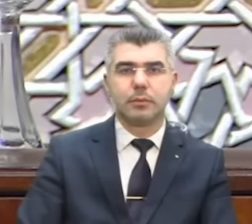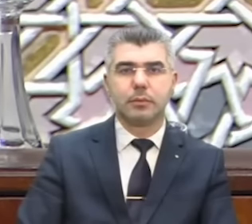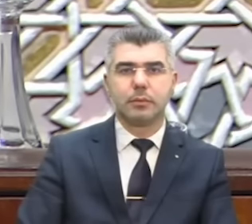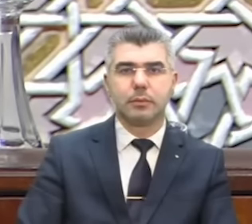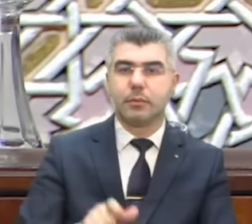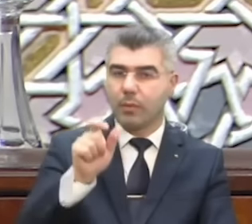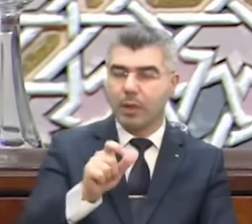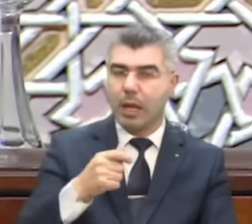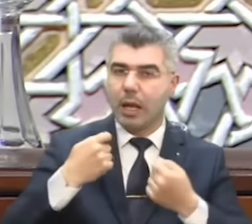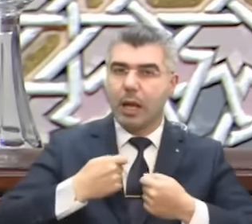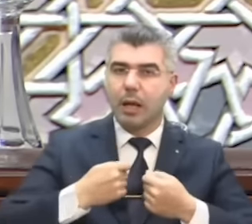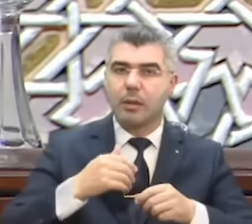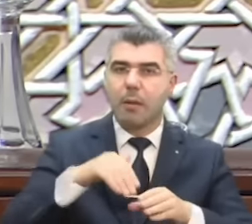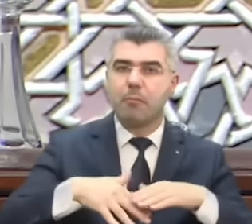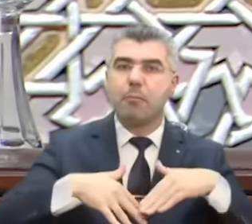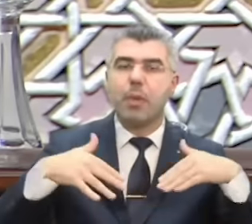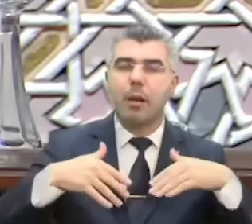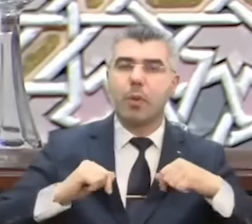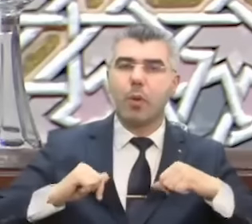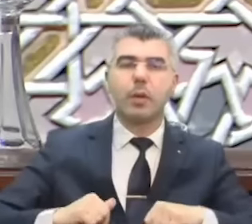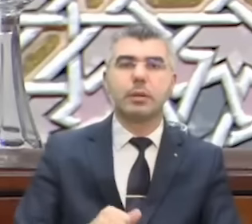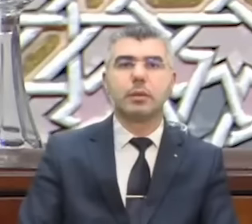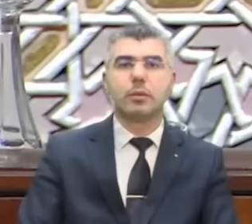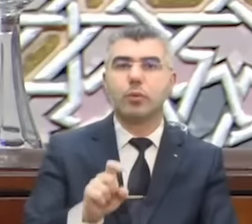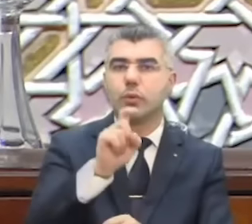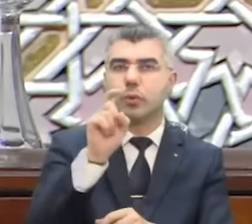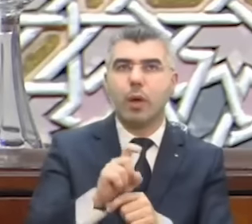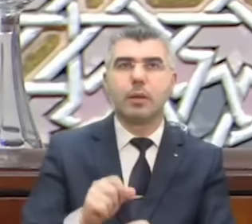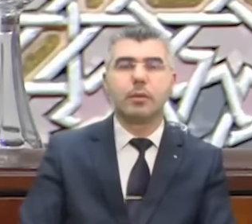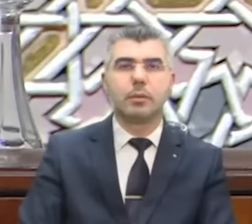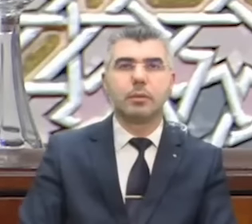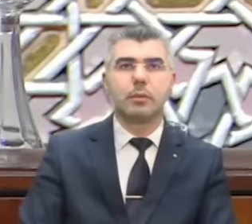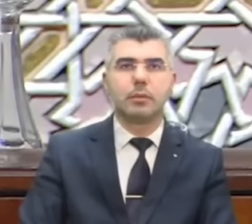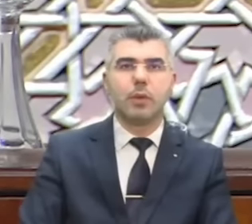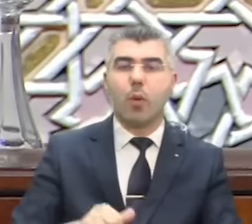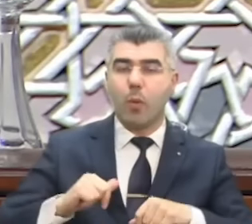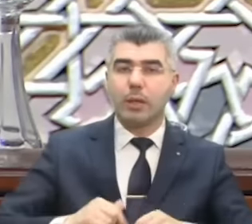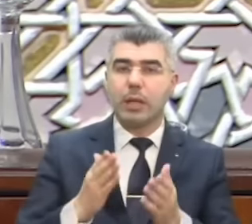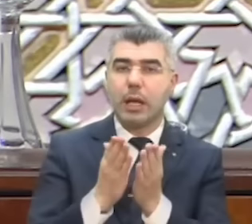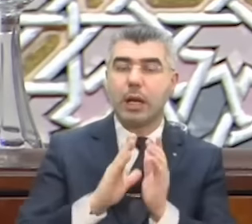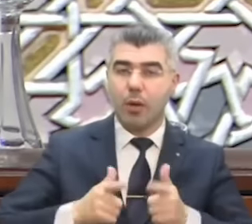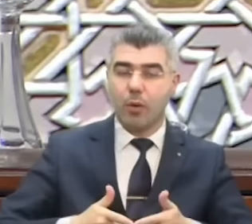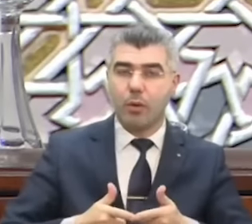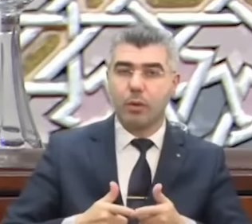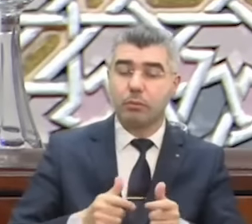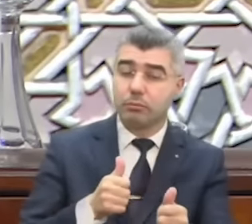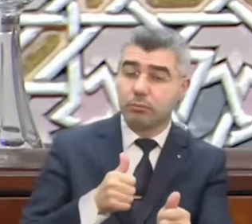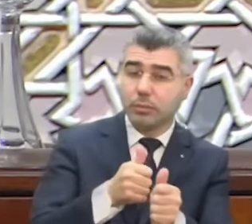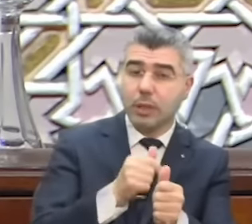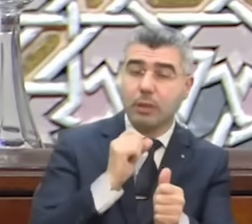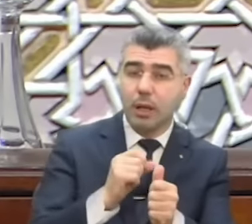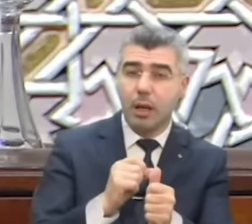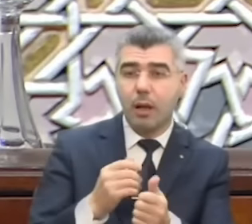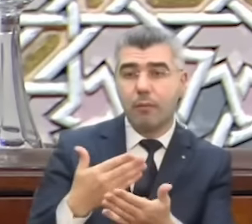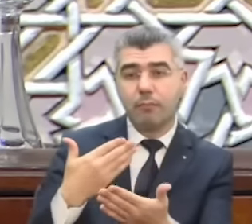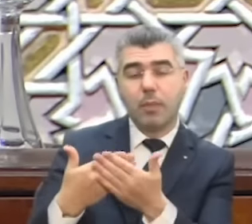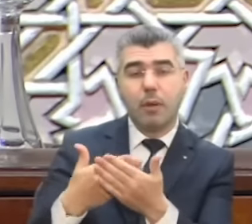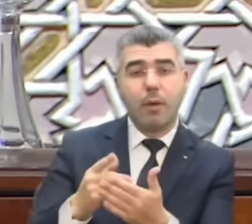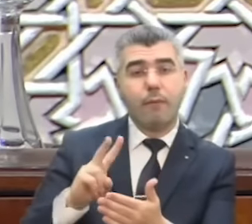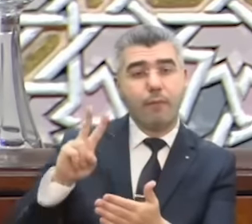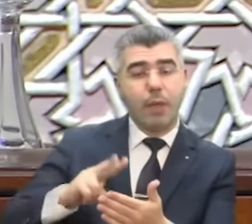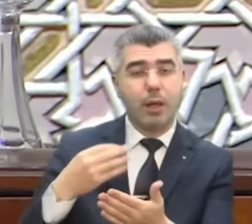السيد رئيس مجلس النواب، السادة الوزراء، سؤالي لوزير التعليم. التحرش هو ظاهرة وواقع معاج، خصوصا